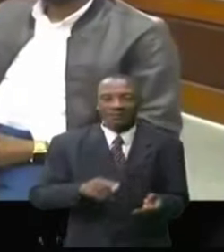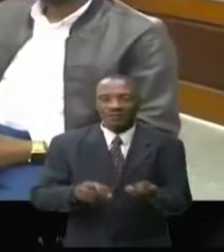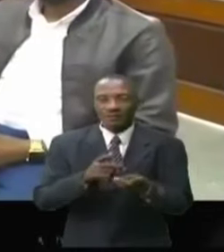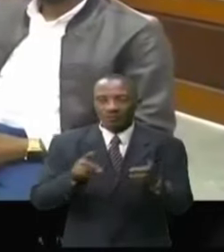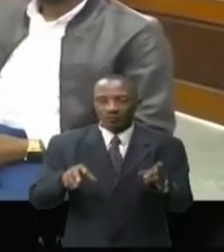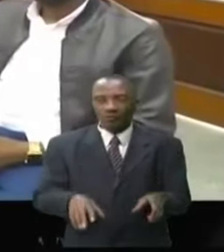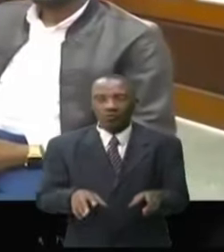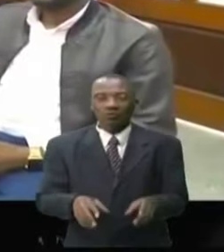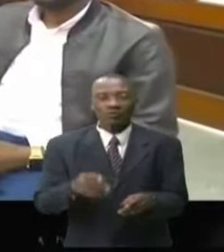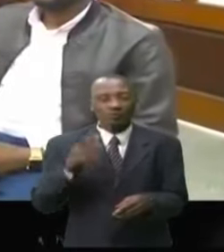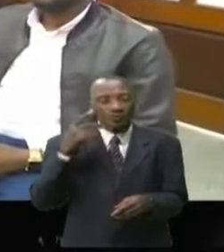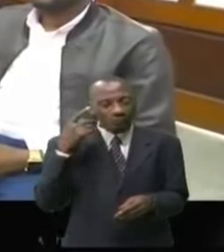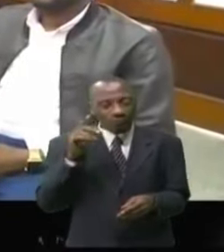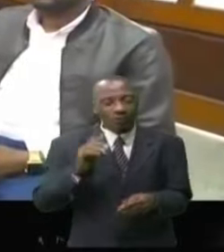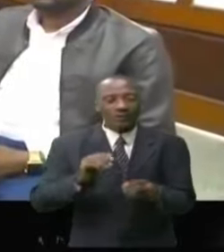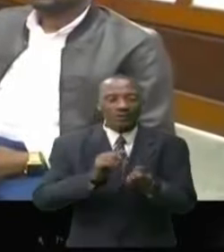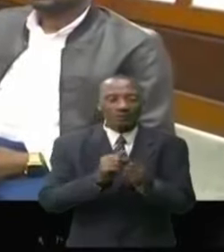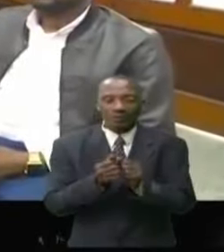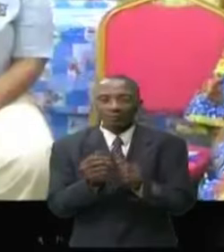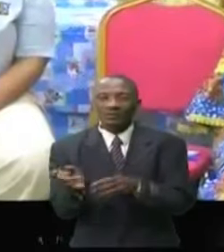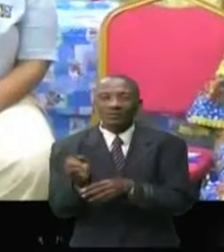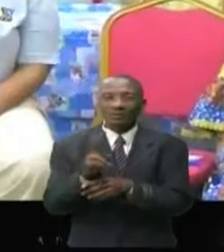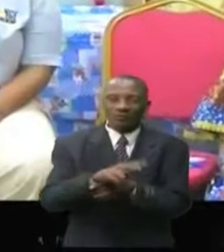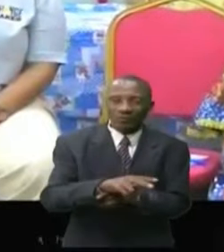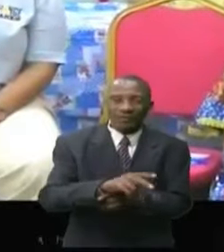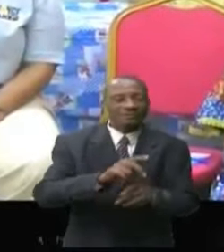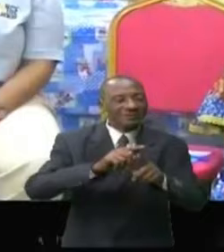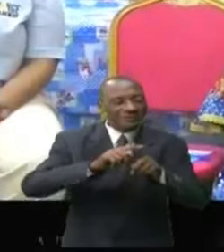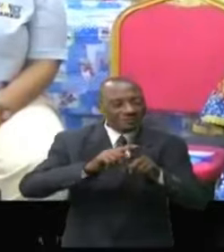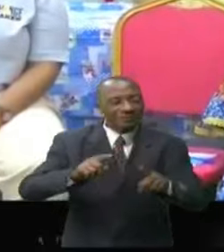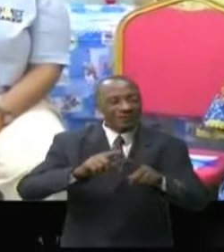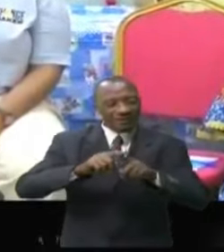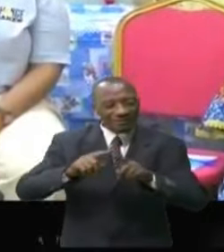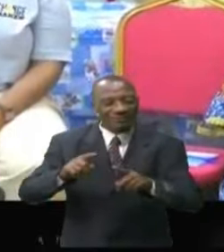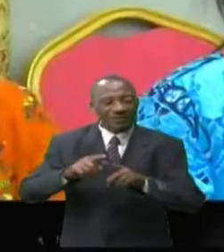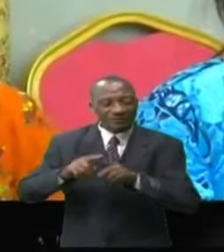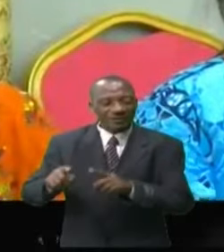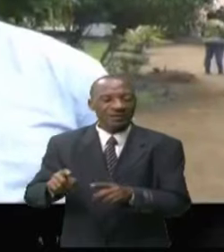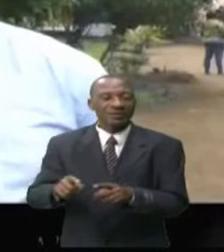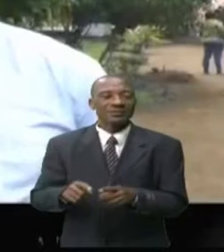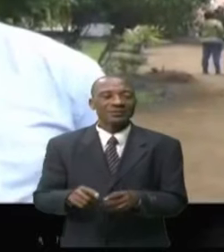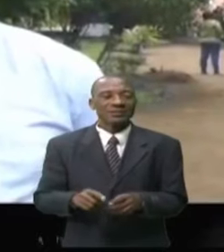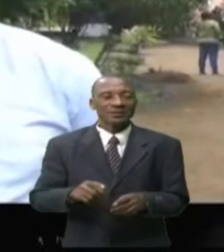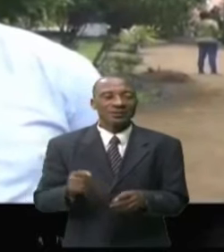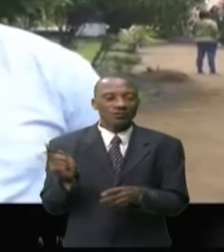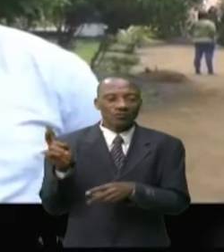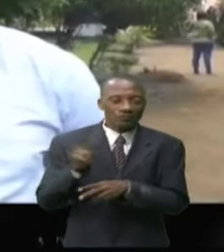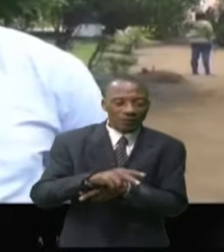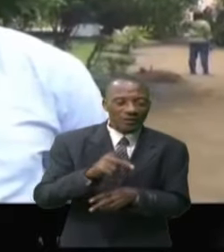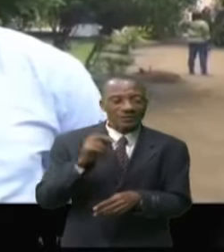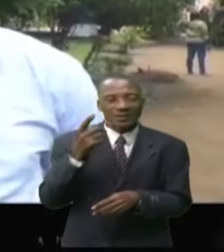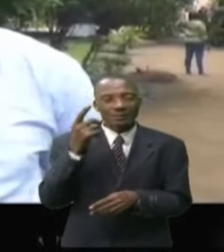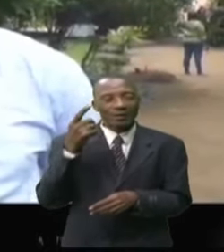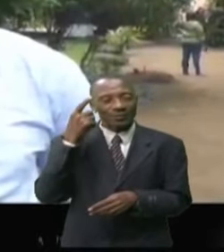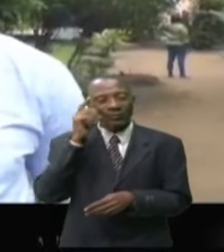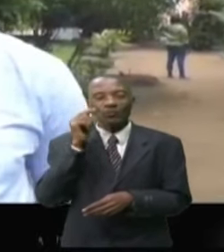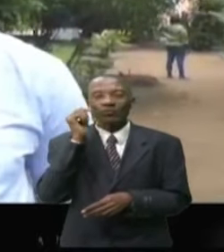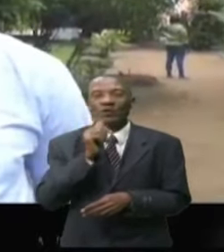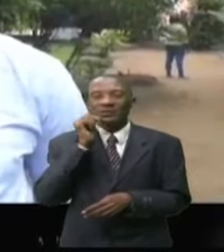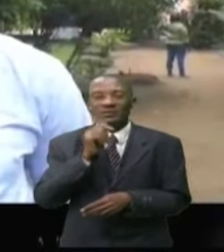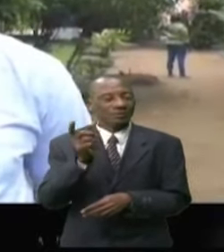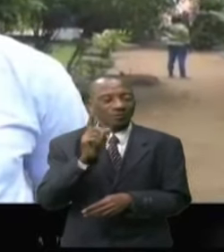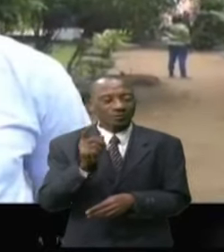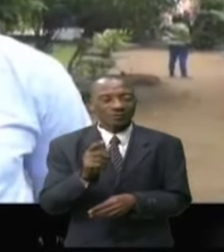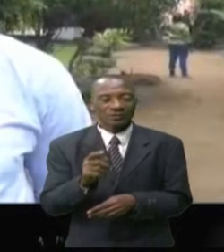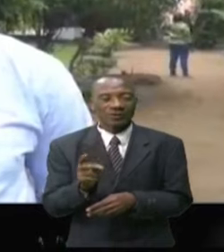tchumbu chargé du programme recomosa rappelle l'essentiel de la première journée nous allons un peu faire un partage d'expérience